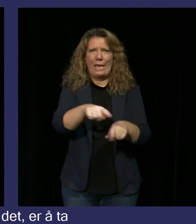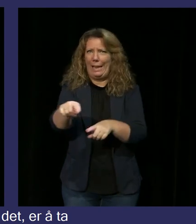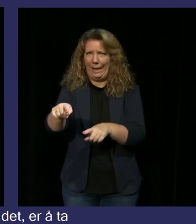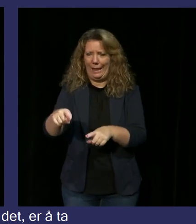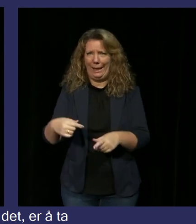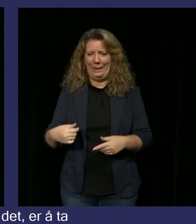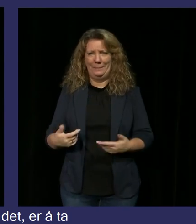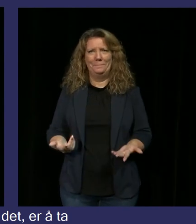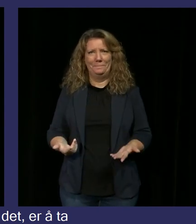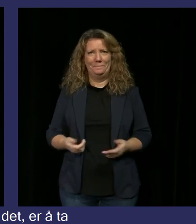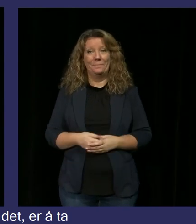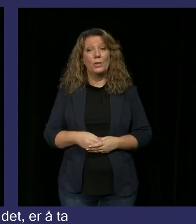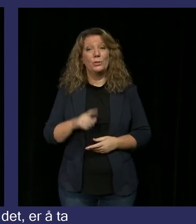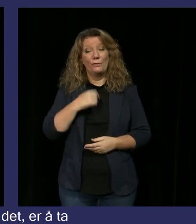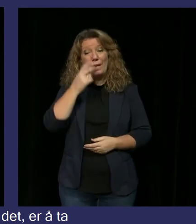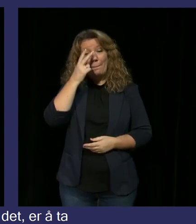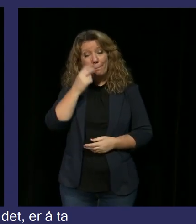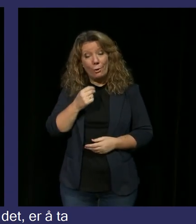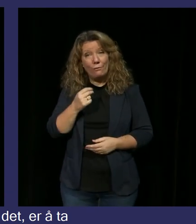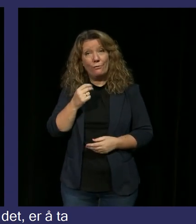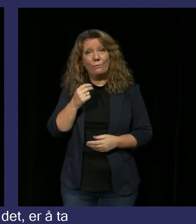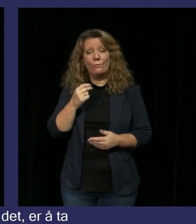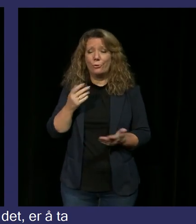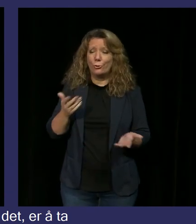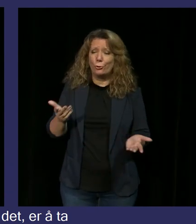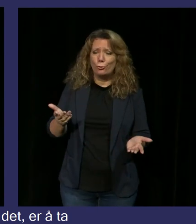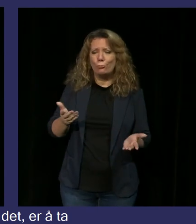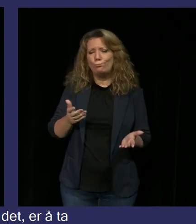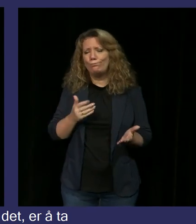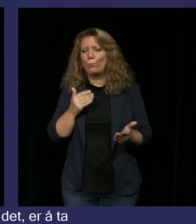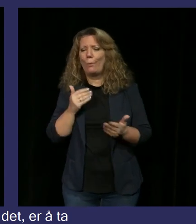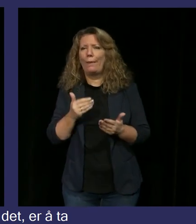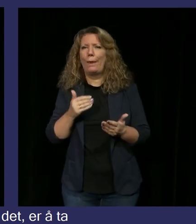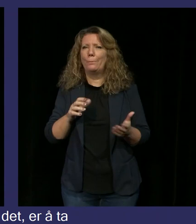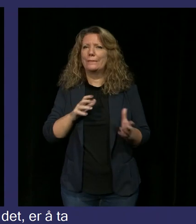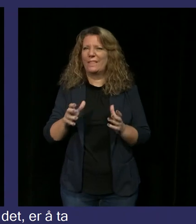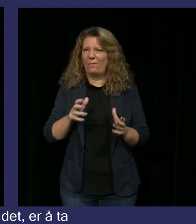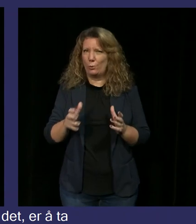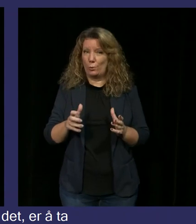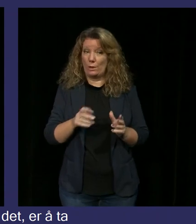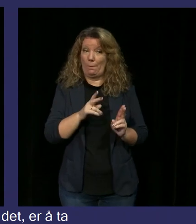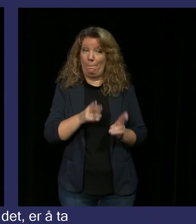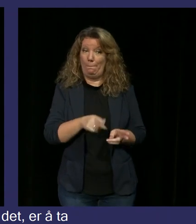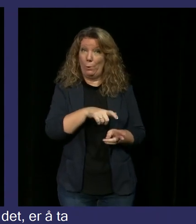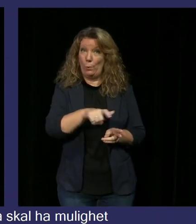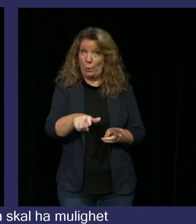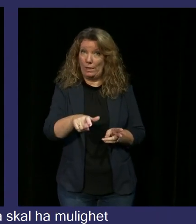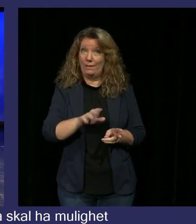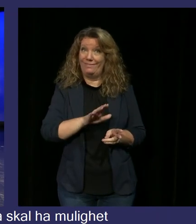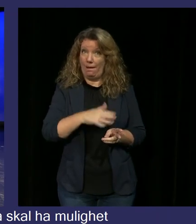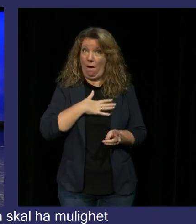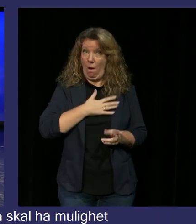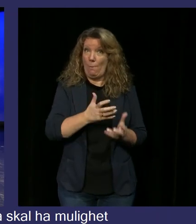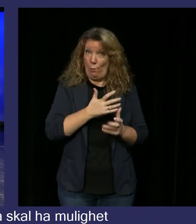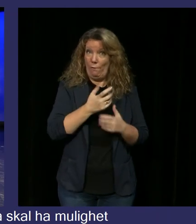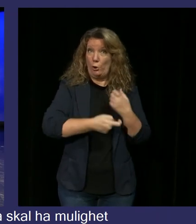sånn vi har forsøkt å tilnærme oss det, å egentlig ta utgangspunkt I brukernes behov for å gjøre noe, og